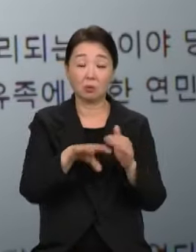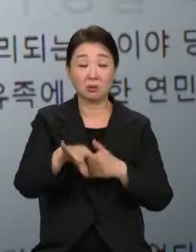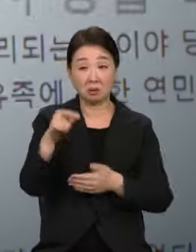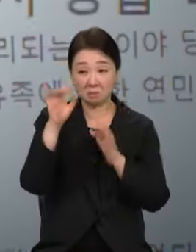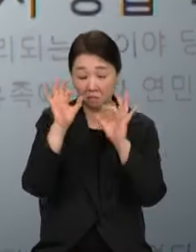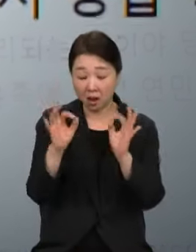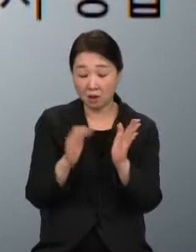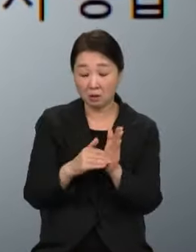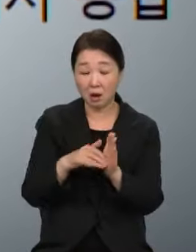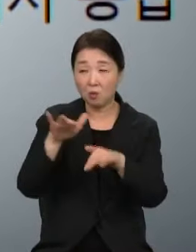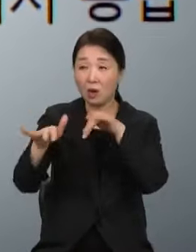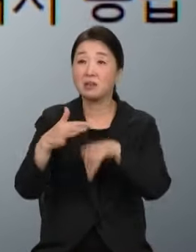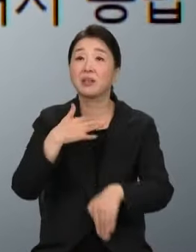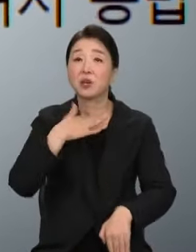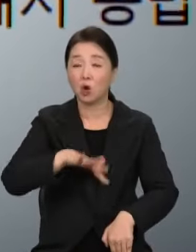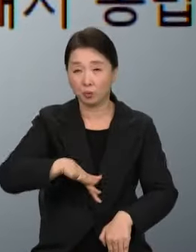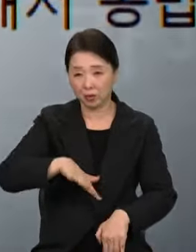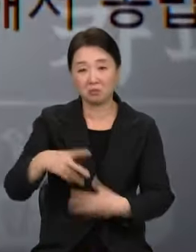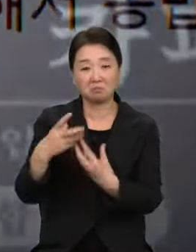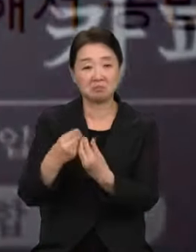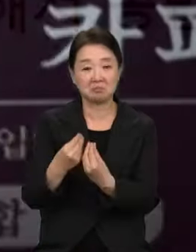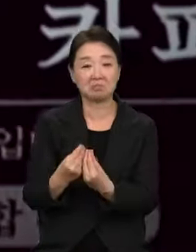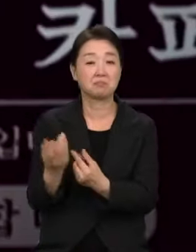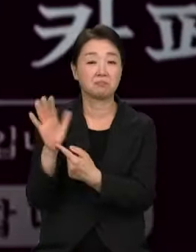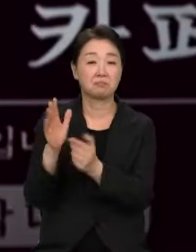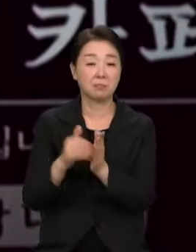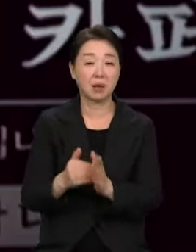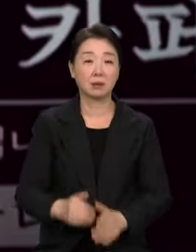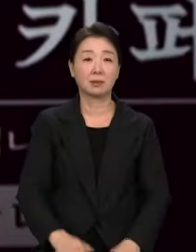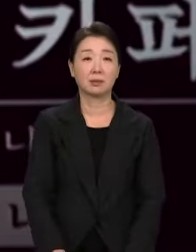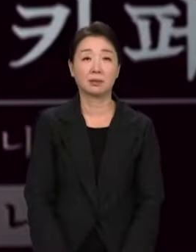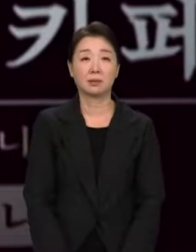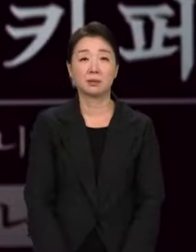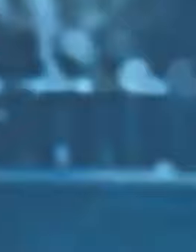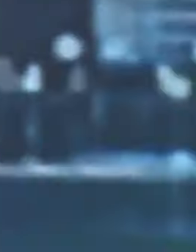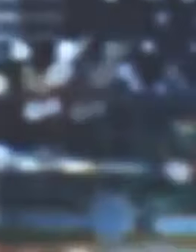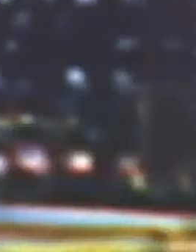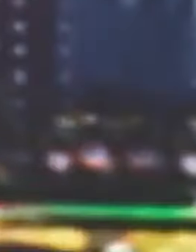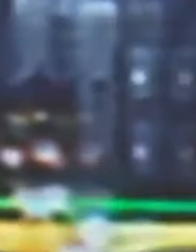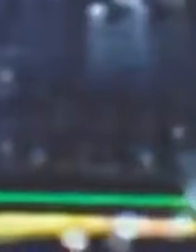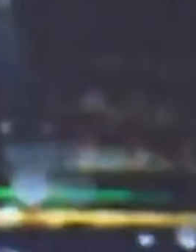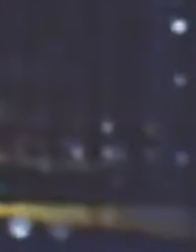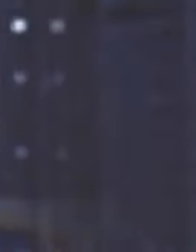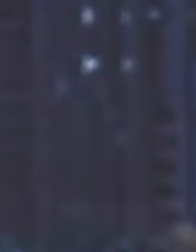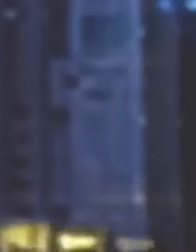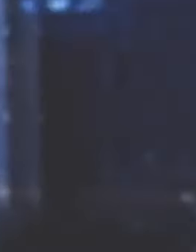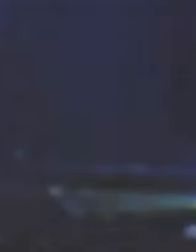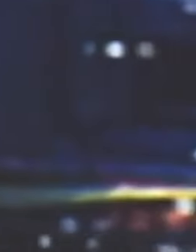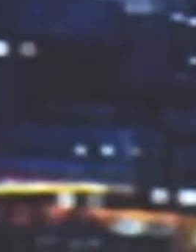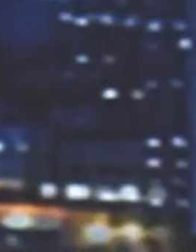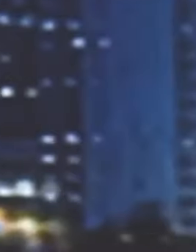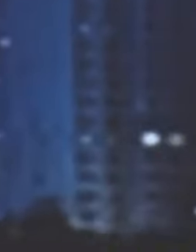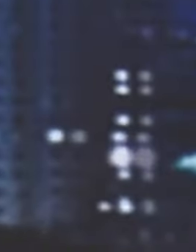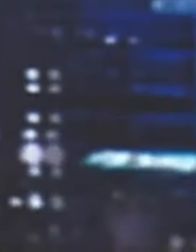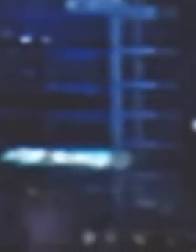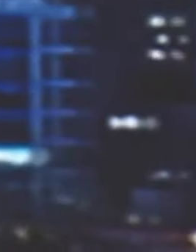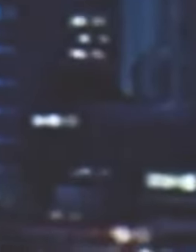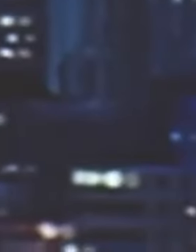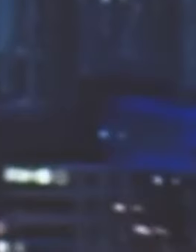받고 관여한 바 없다고 해명했습니다. JTBC 유선입니다. JTBC 뉴스를